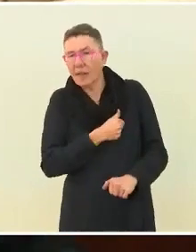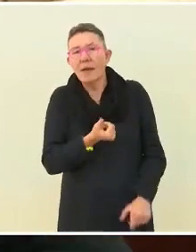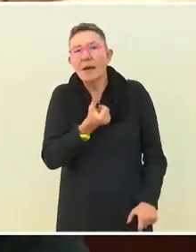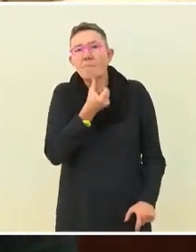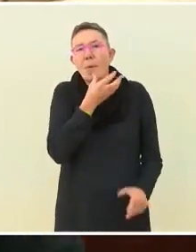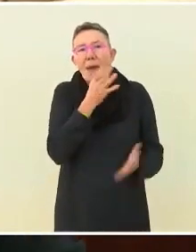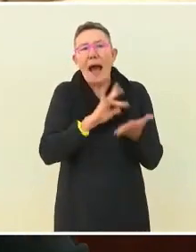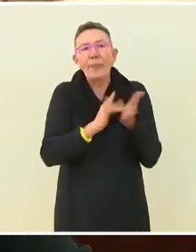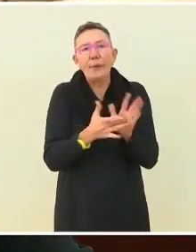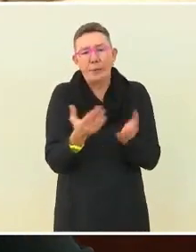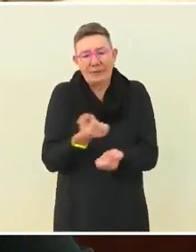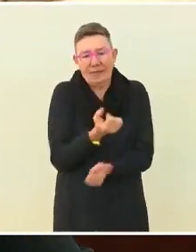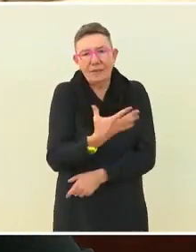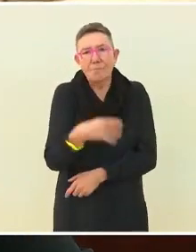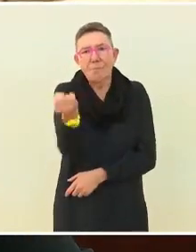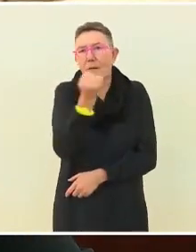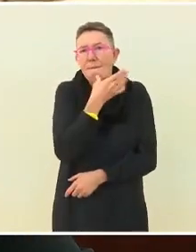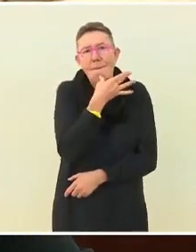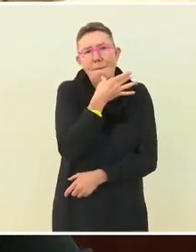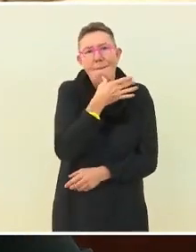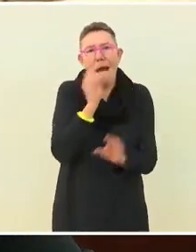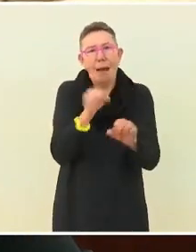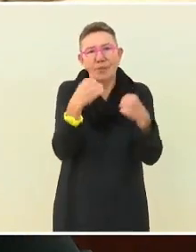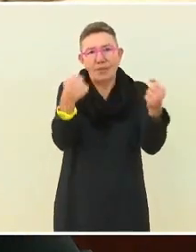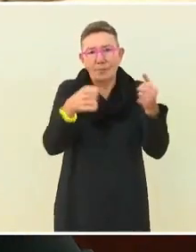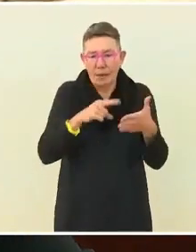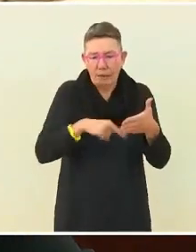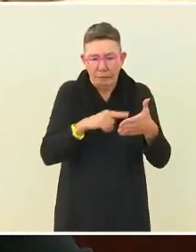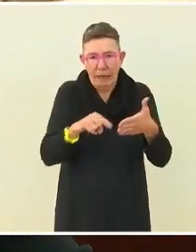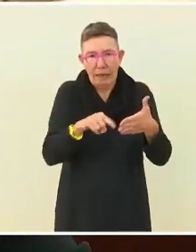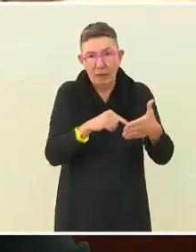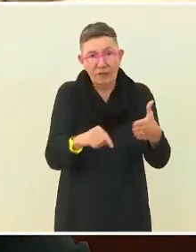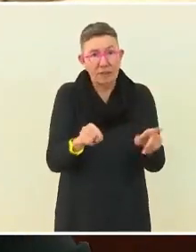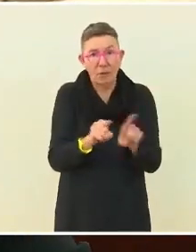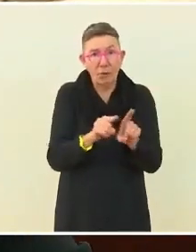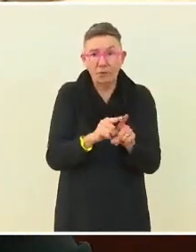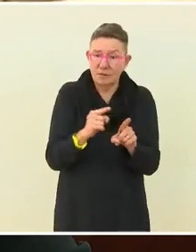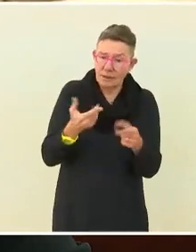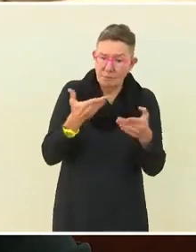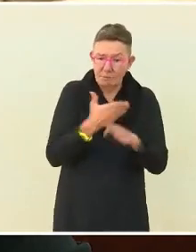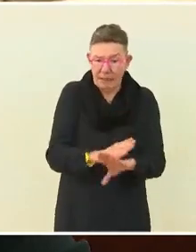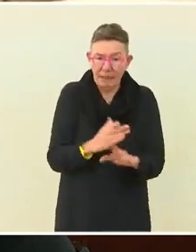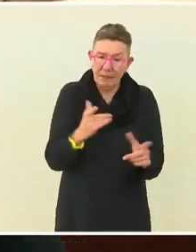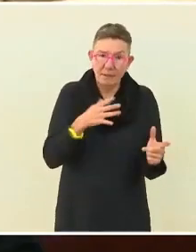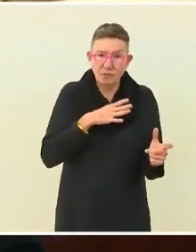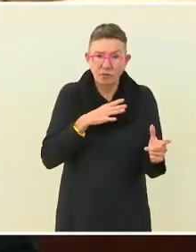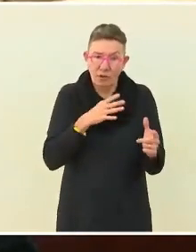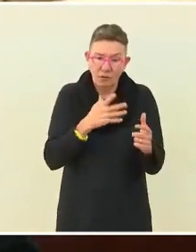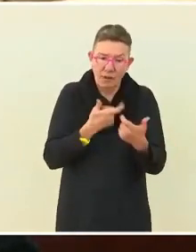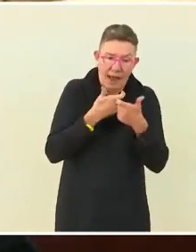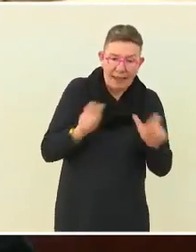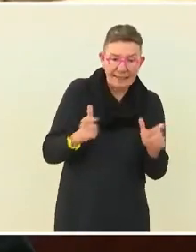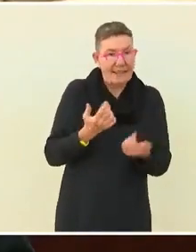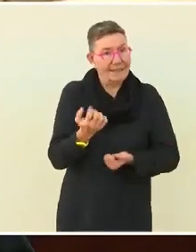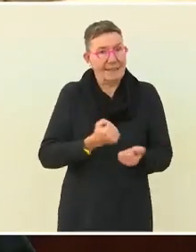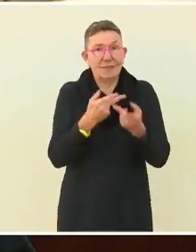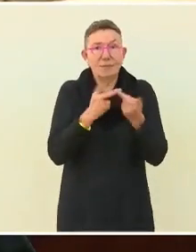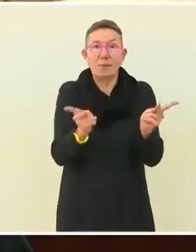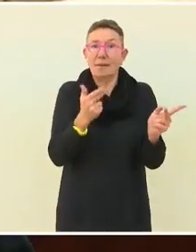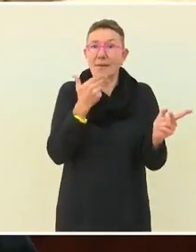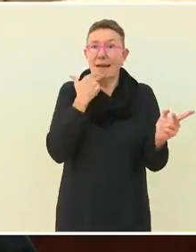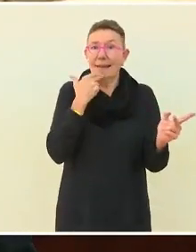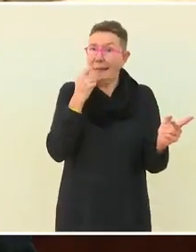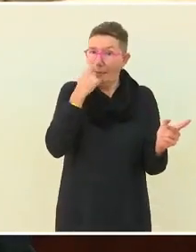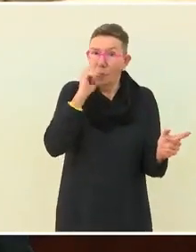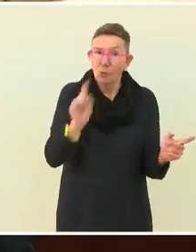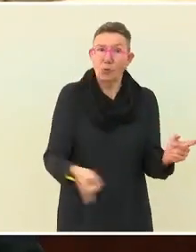des services que ceux-ci assurés en propre et ne peuvent pas toujours répondre aux enjeux d'accès à un service public de qualité